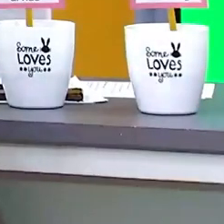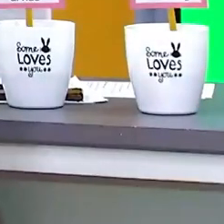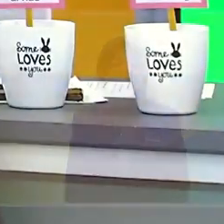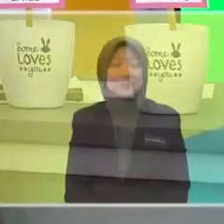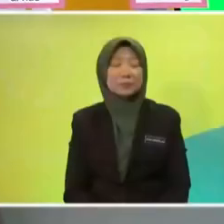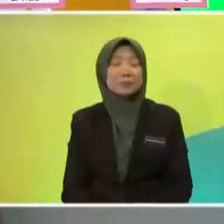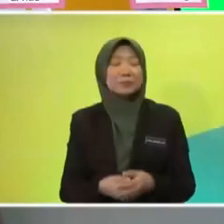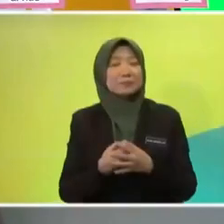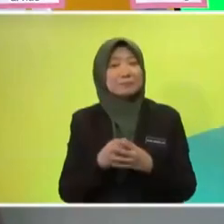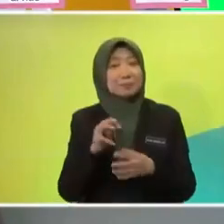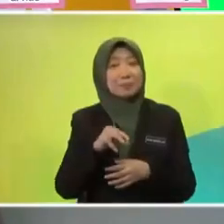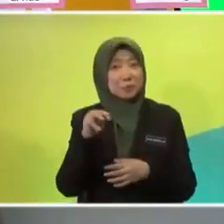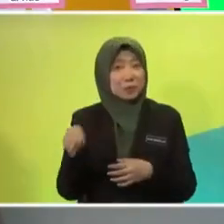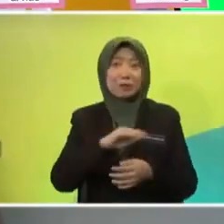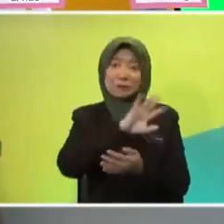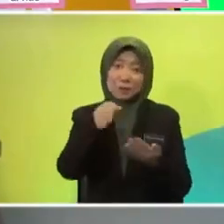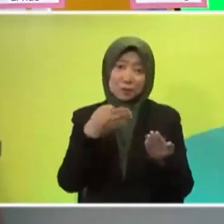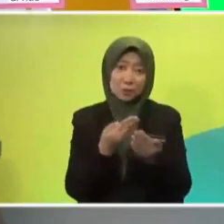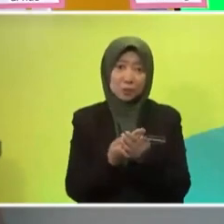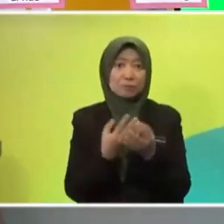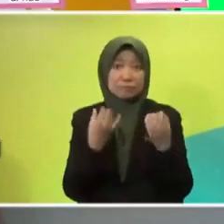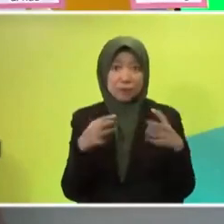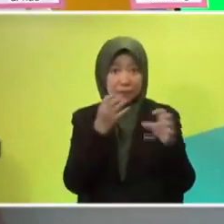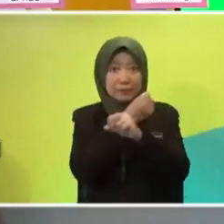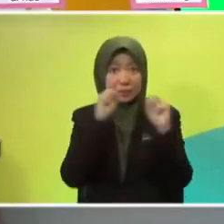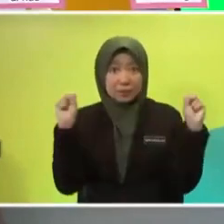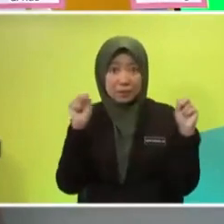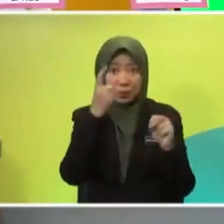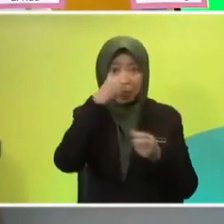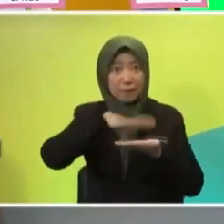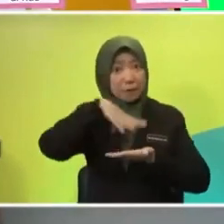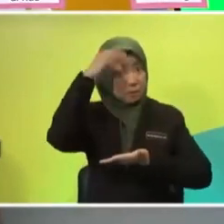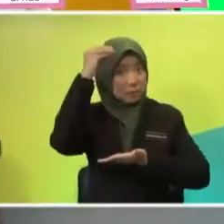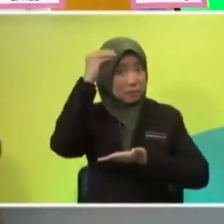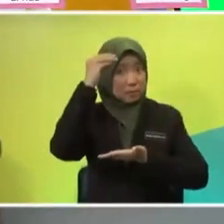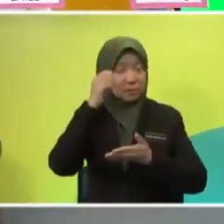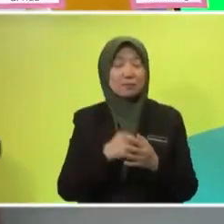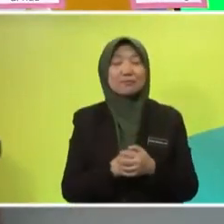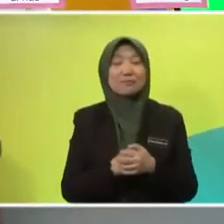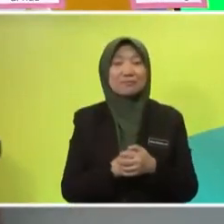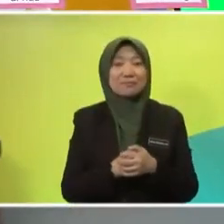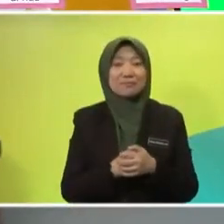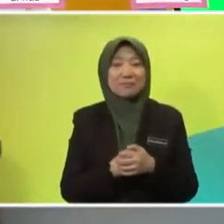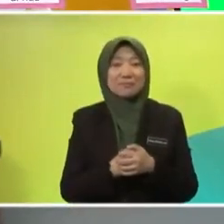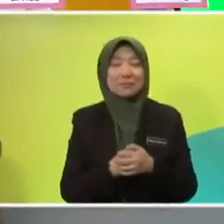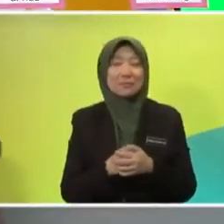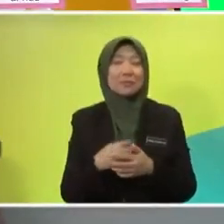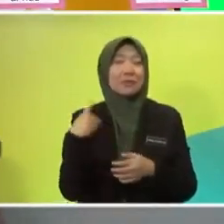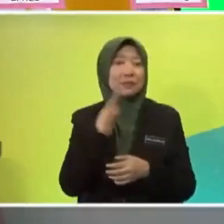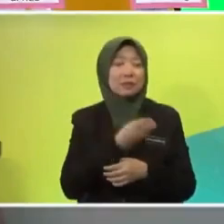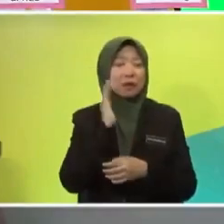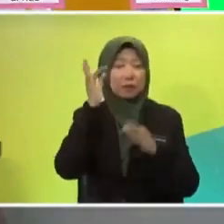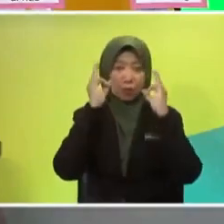Okey, baiklah murid-murid, adik-adik semua dah bersedia ke untuk sesi pembelajaran kita pada hari ini di mana kita akan beri